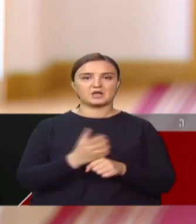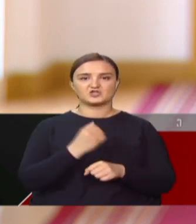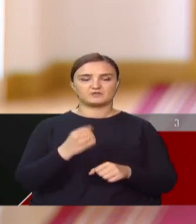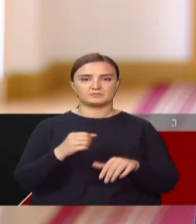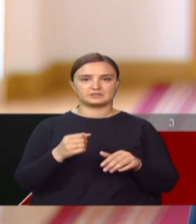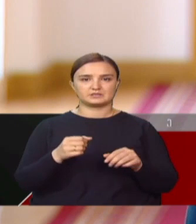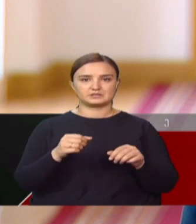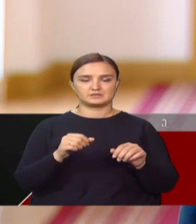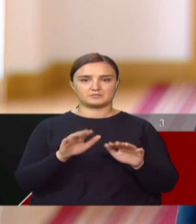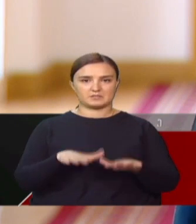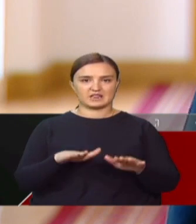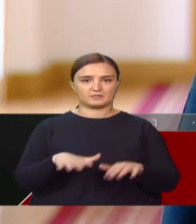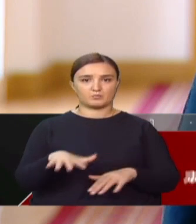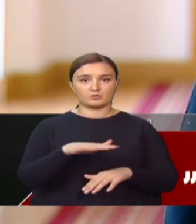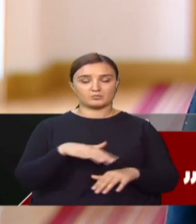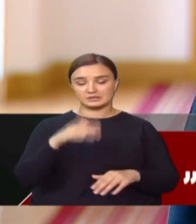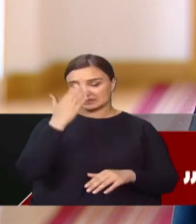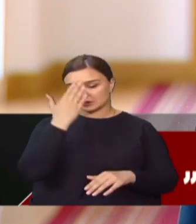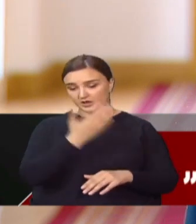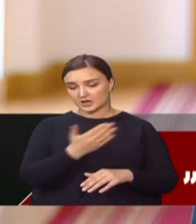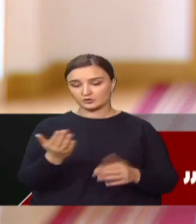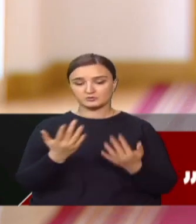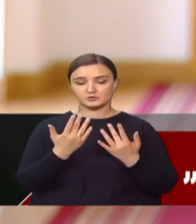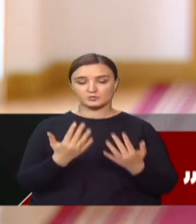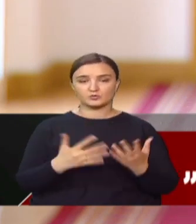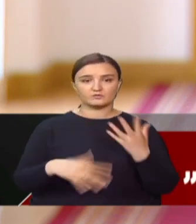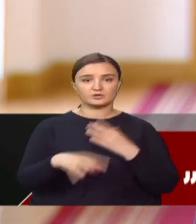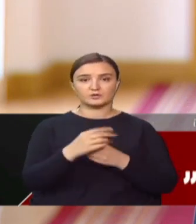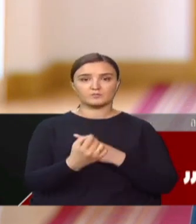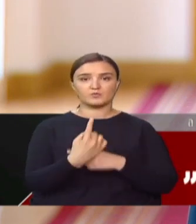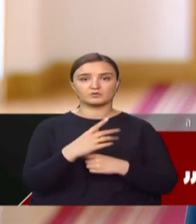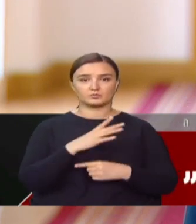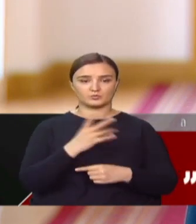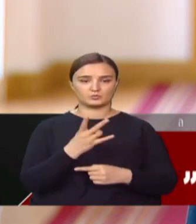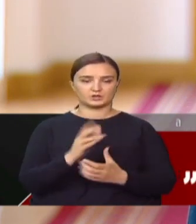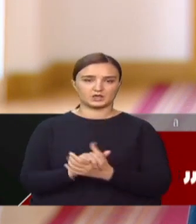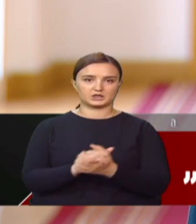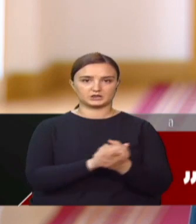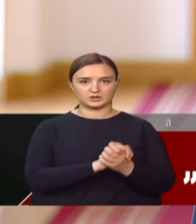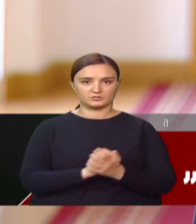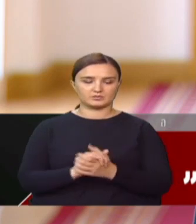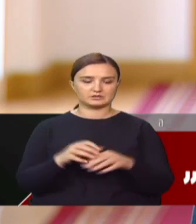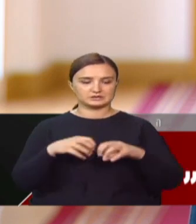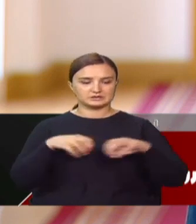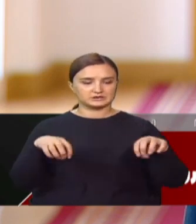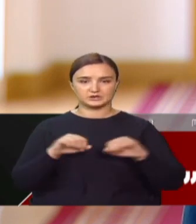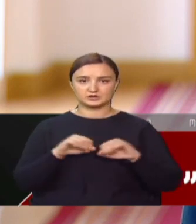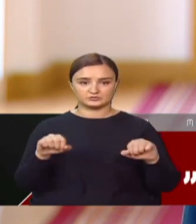ჩვენ უპასუხეთ საზოგადოების მოთხოვნას. საზოგადოების დაკვეთა იყო ერთიანობა, ჩვენ გადავდგით ამ ერთიანობისთვის